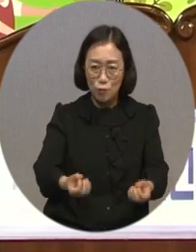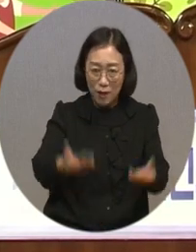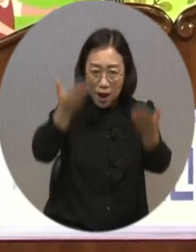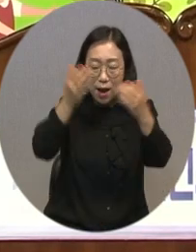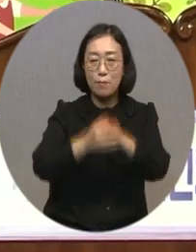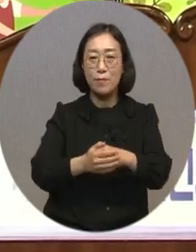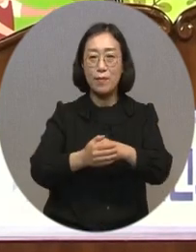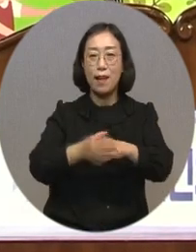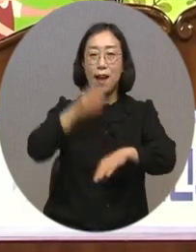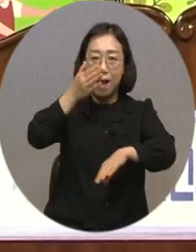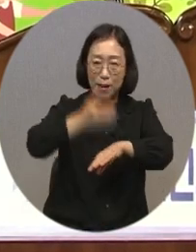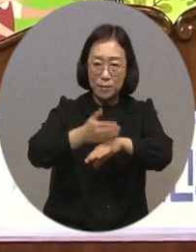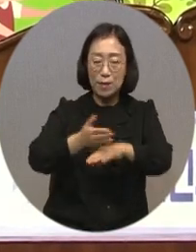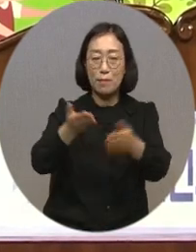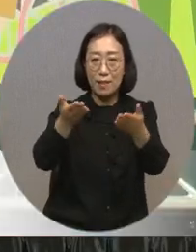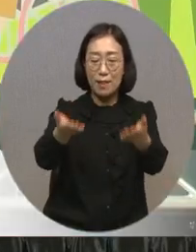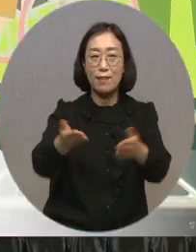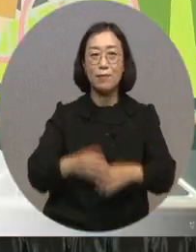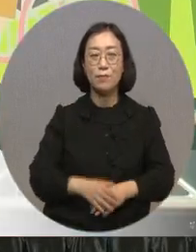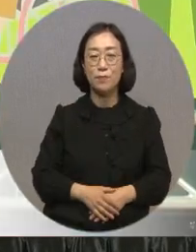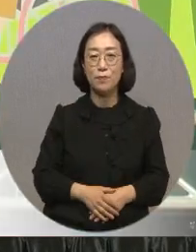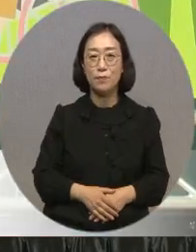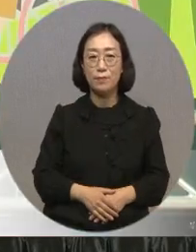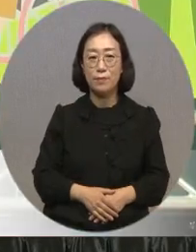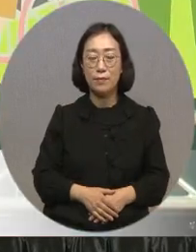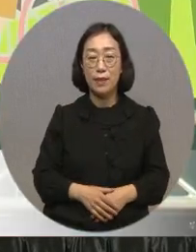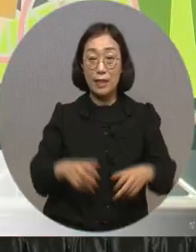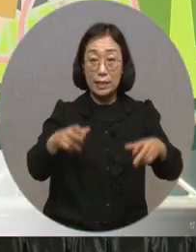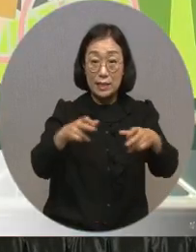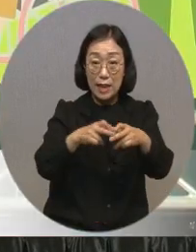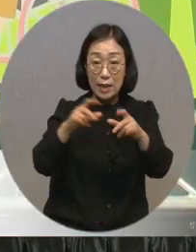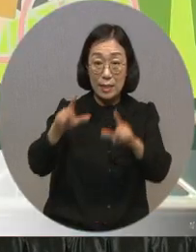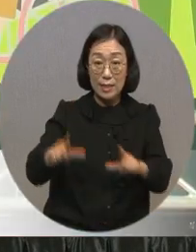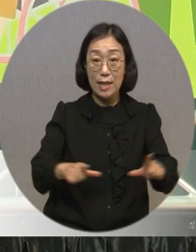행사를 축하드립니다. 감사합니다. 장애인들이